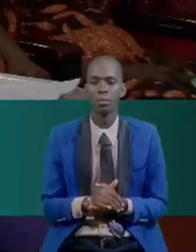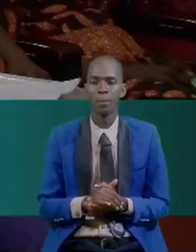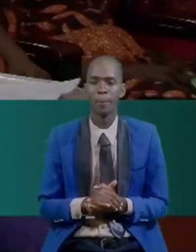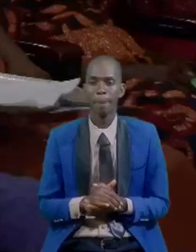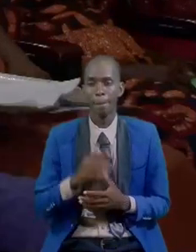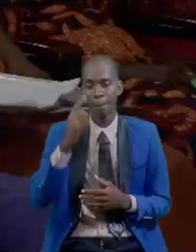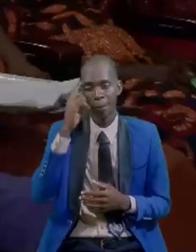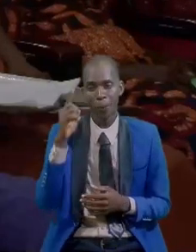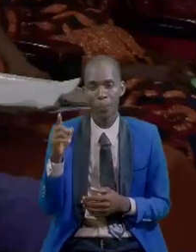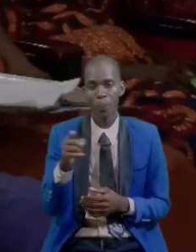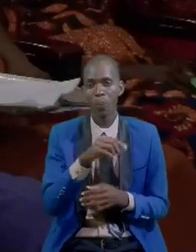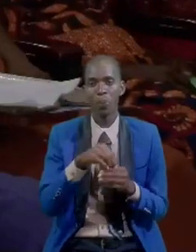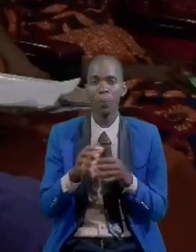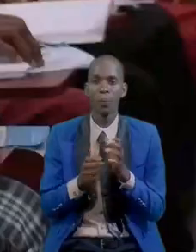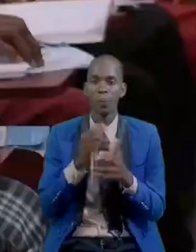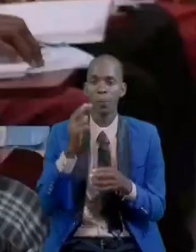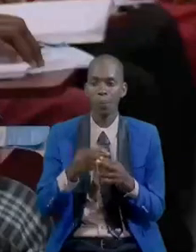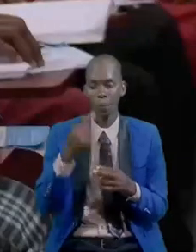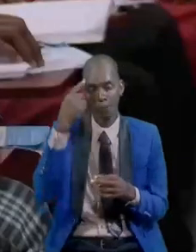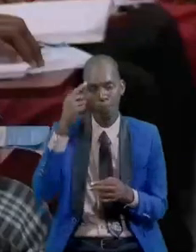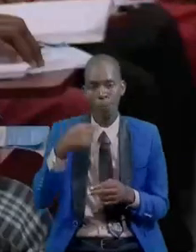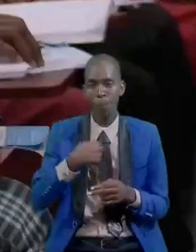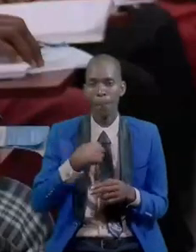Pour toi, pour moi,